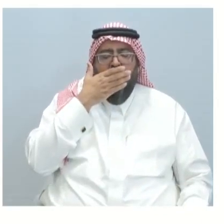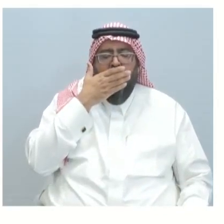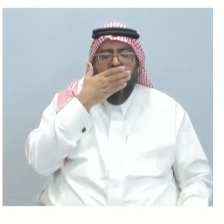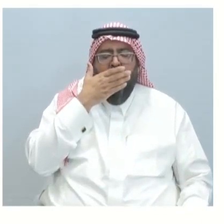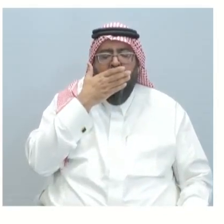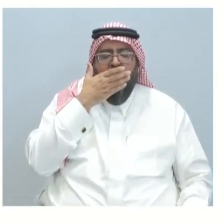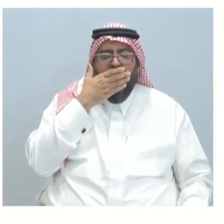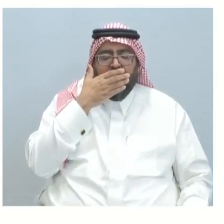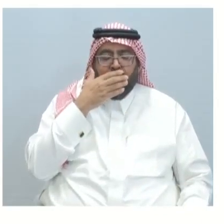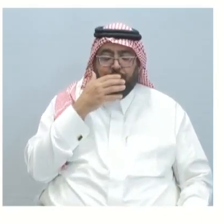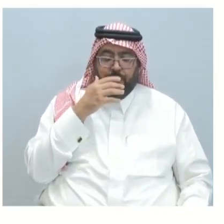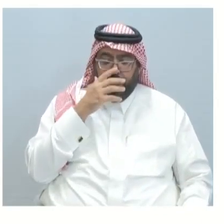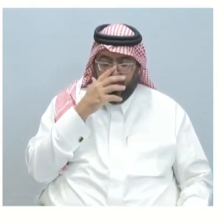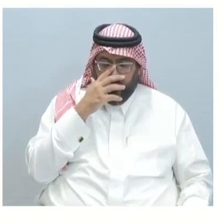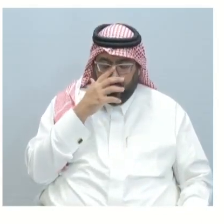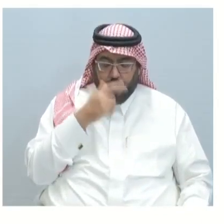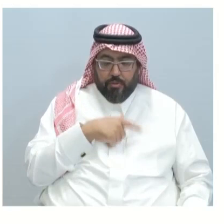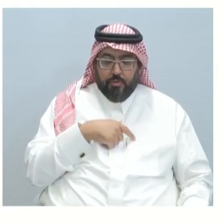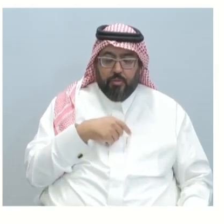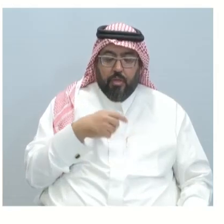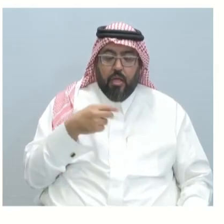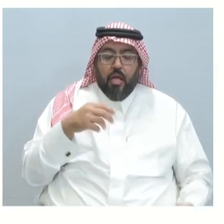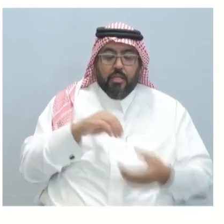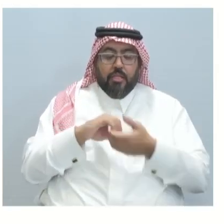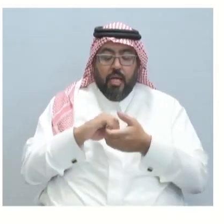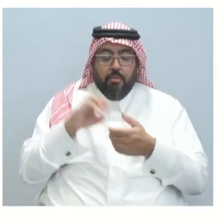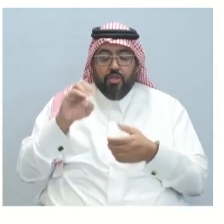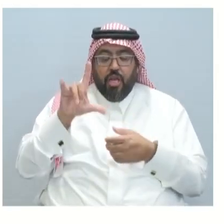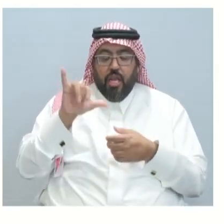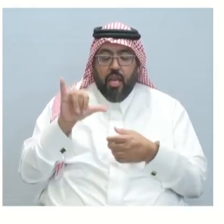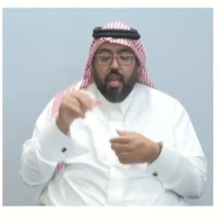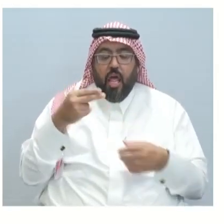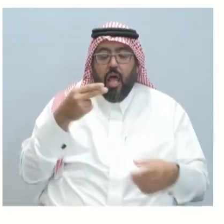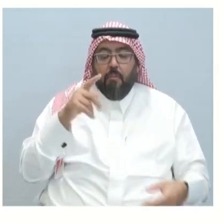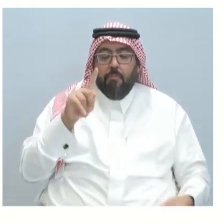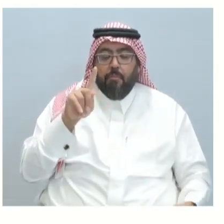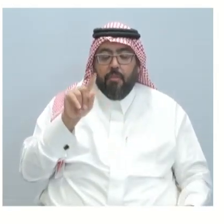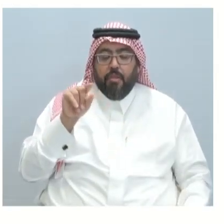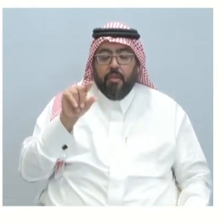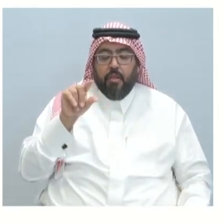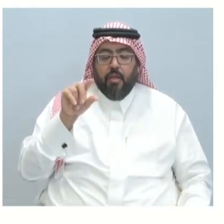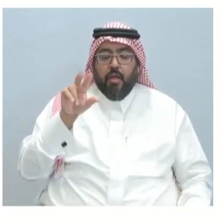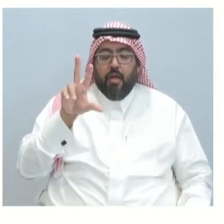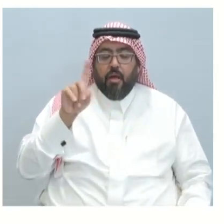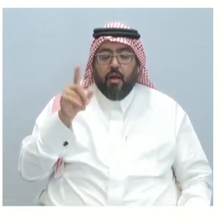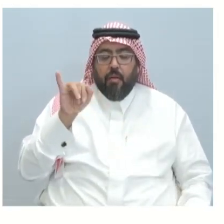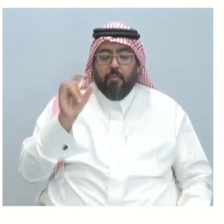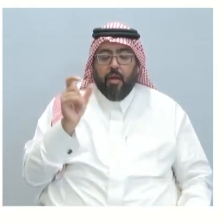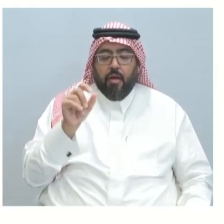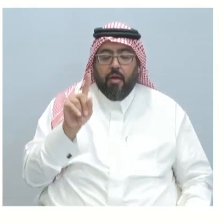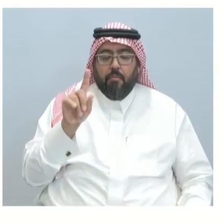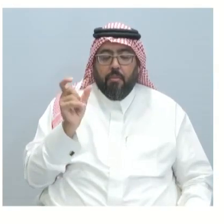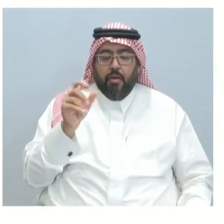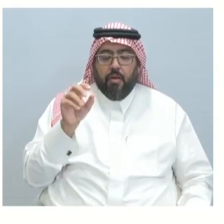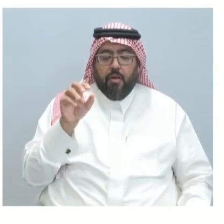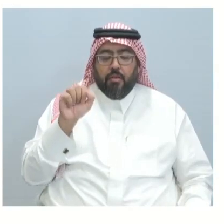الصحابي احسنتم نقول الصحابي الجليل هو عبد الرحمن بن صخر الدوسي يكنى بابي هريره